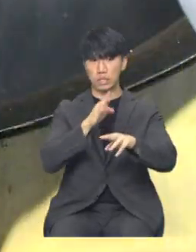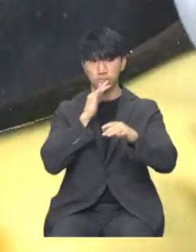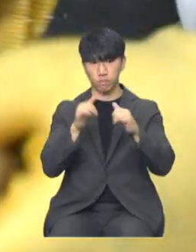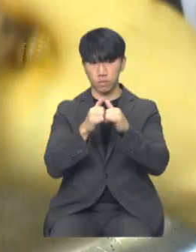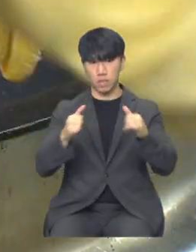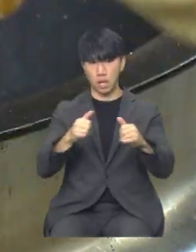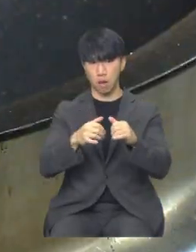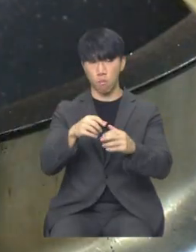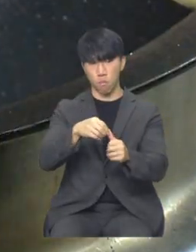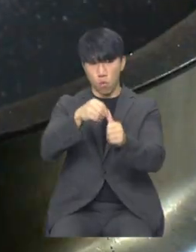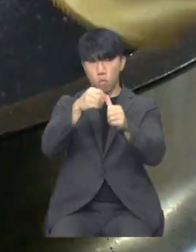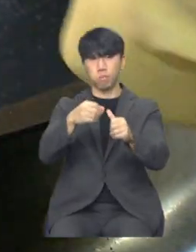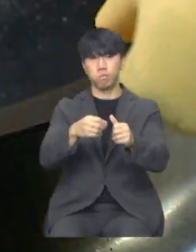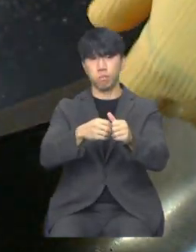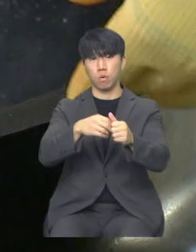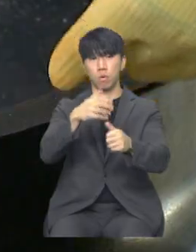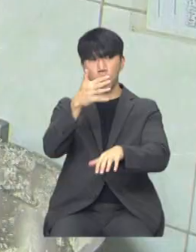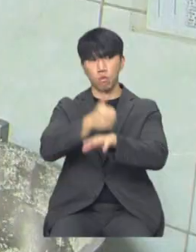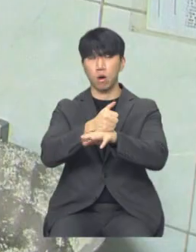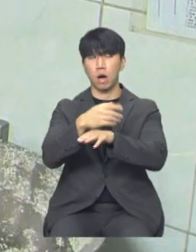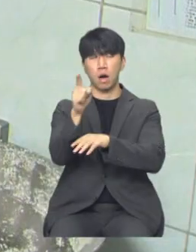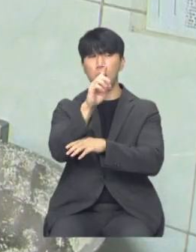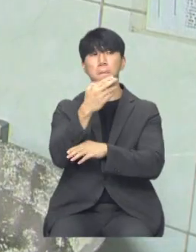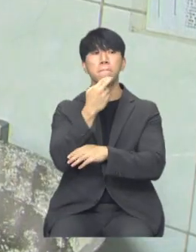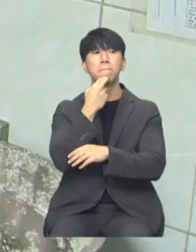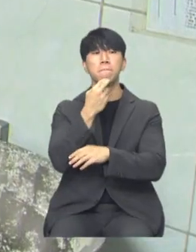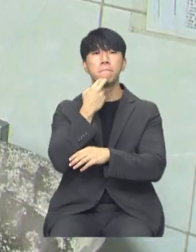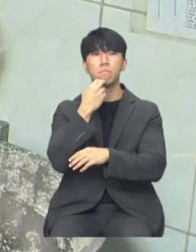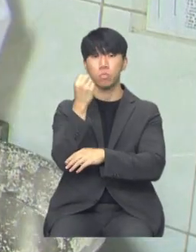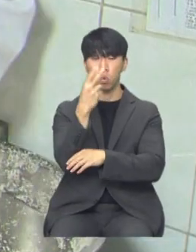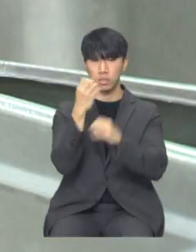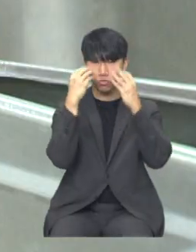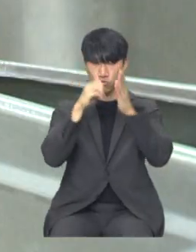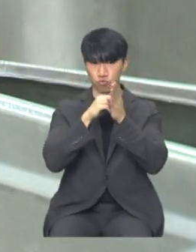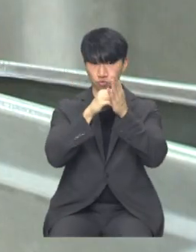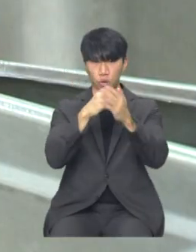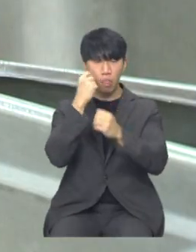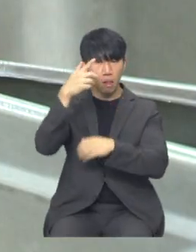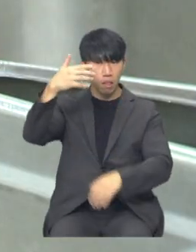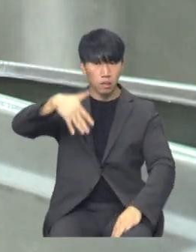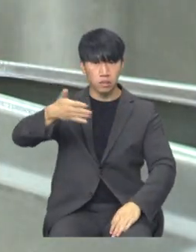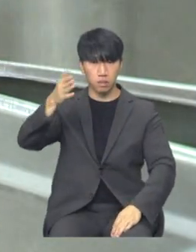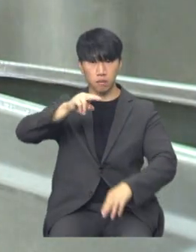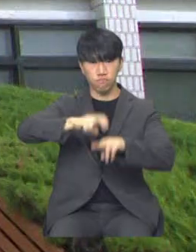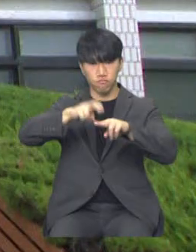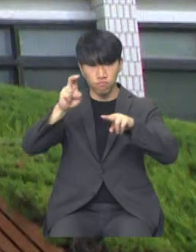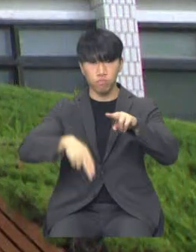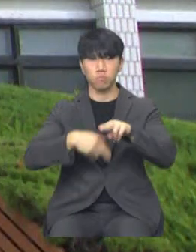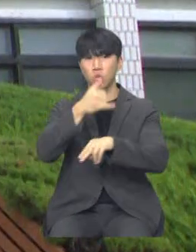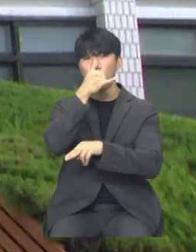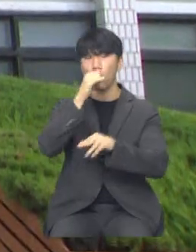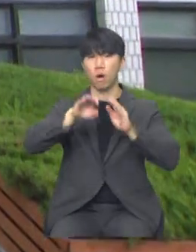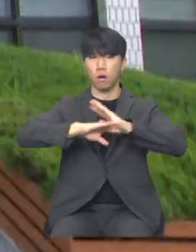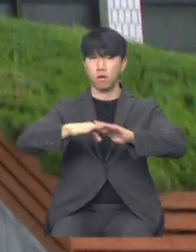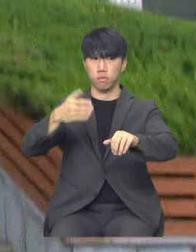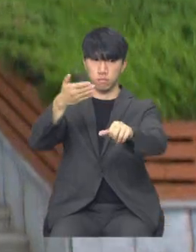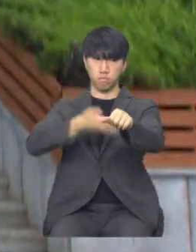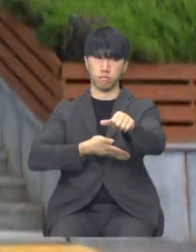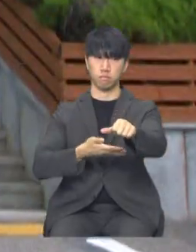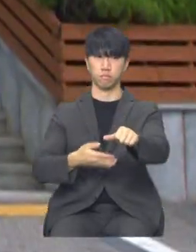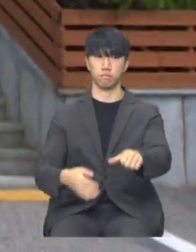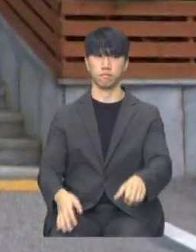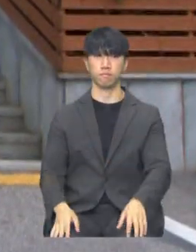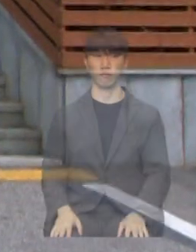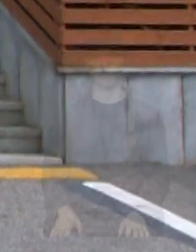채용자 가운데 20여 명이 한 달도 안 돼 퇴사했다며 대책 마련을 촉구했습니다. BTV 뉴스